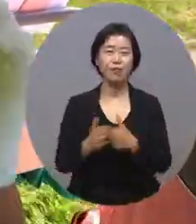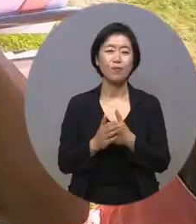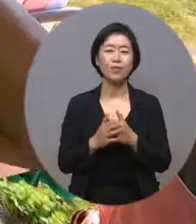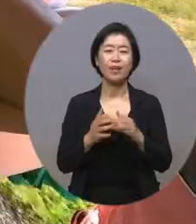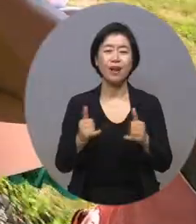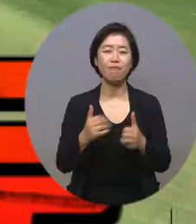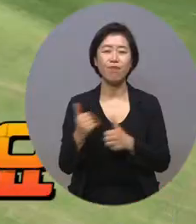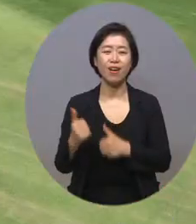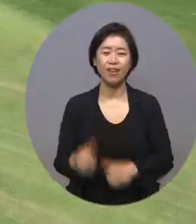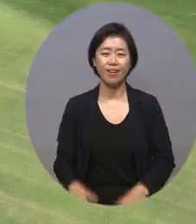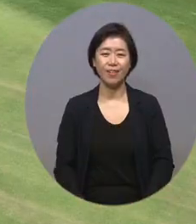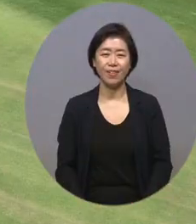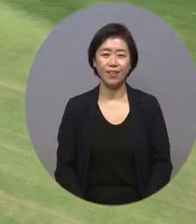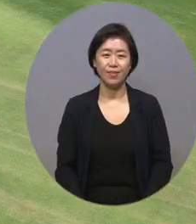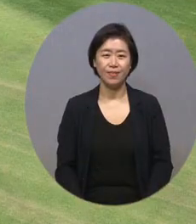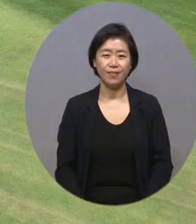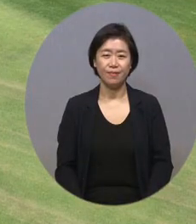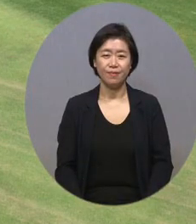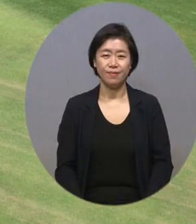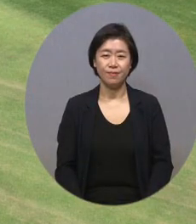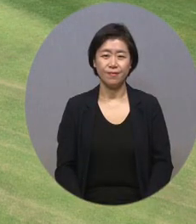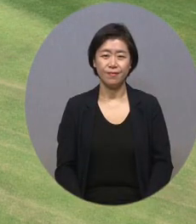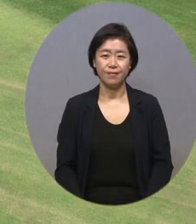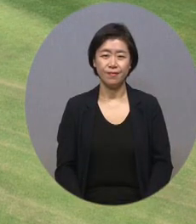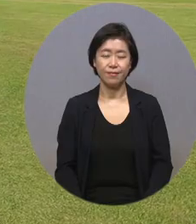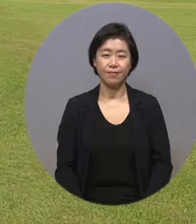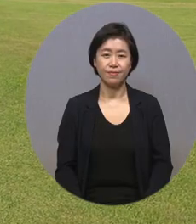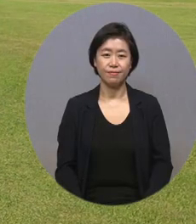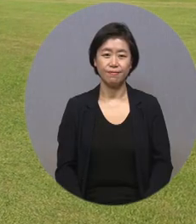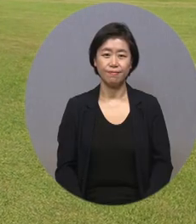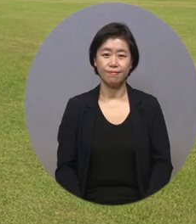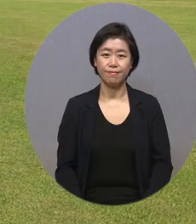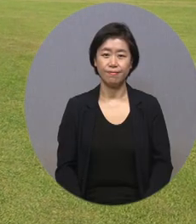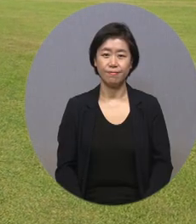꺼. 빨리 꺼. 핫 두고 두고 핫 두고 두고 핫 핫.